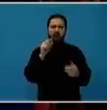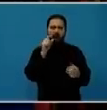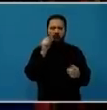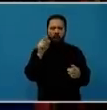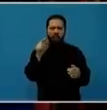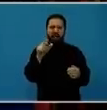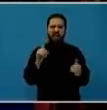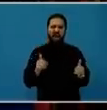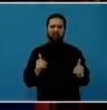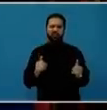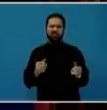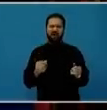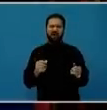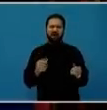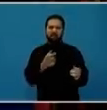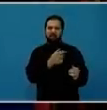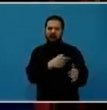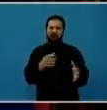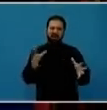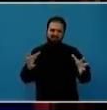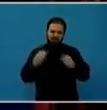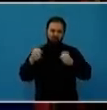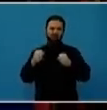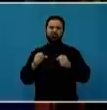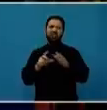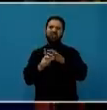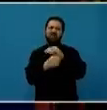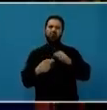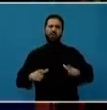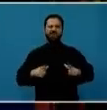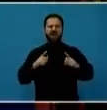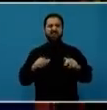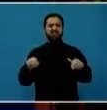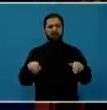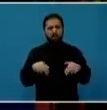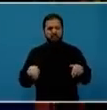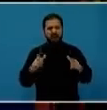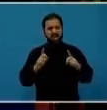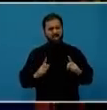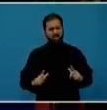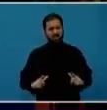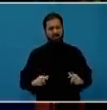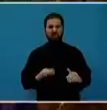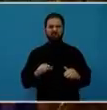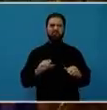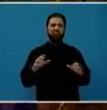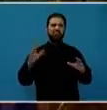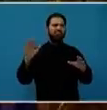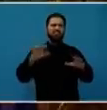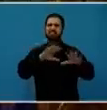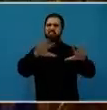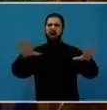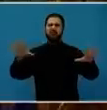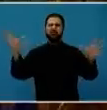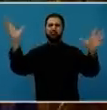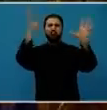și parcă ne smulge dintr-o viață normală în care vrem să fim. Ne duce într-un spațiu așa întunecat, într-un spațiu din